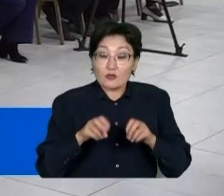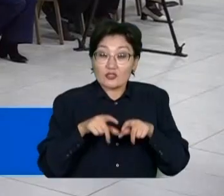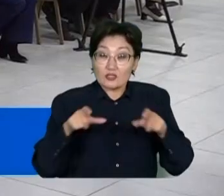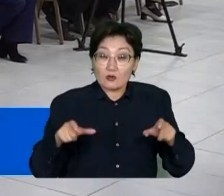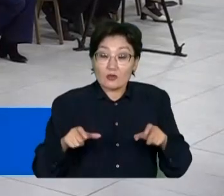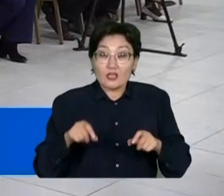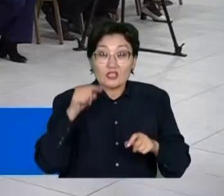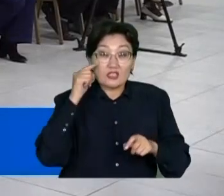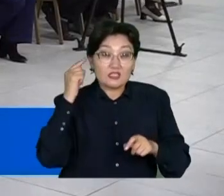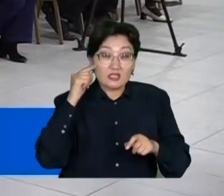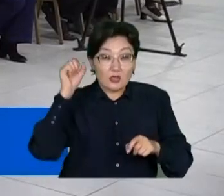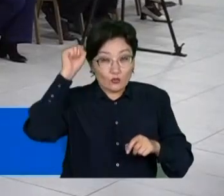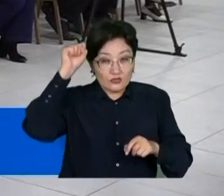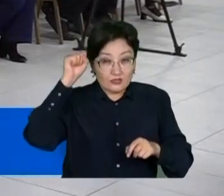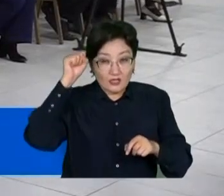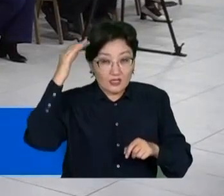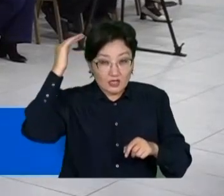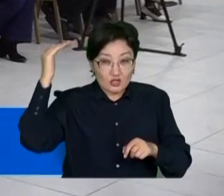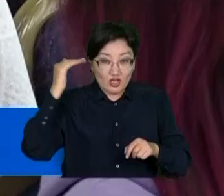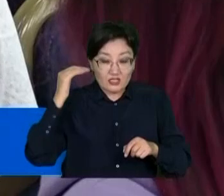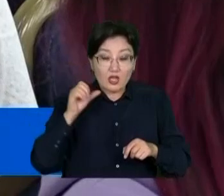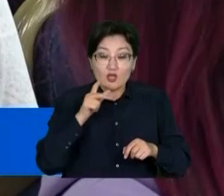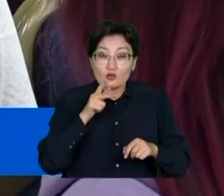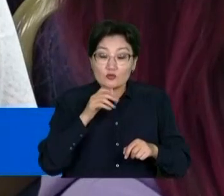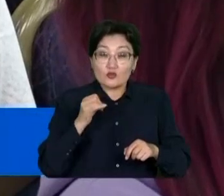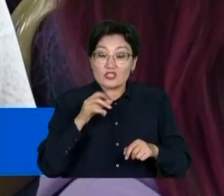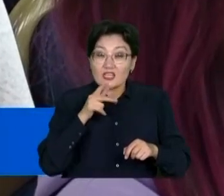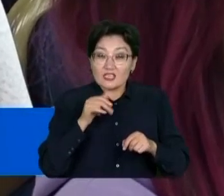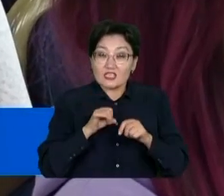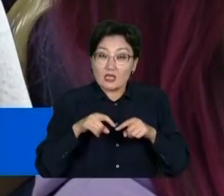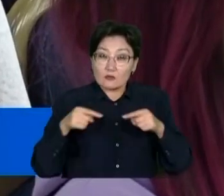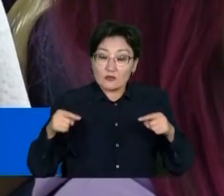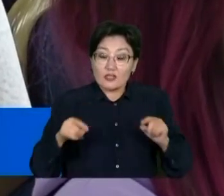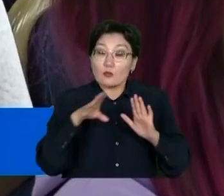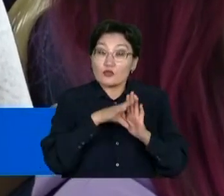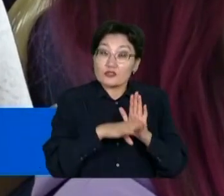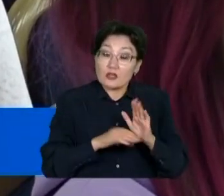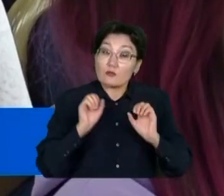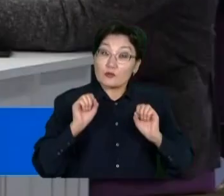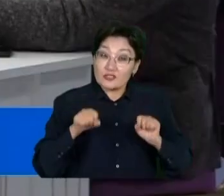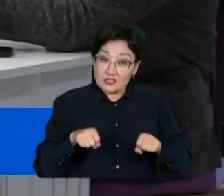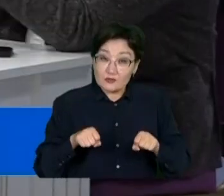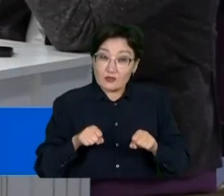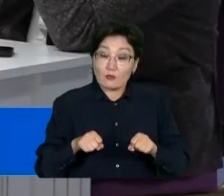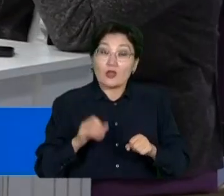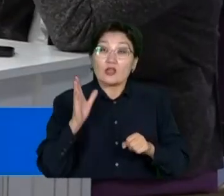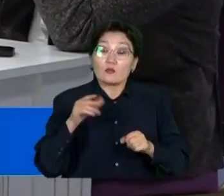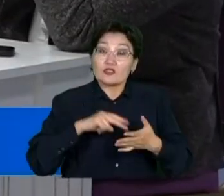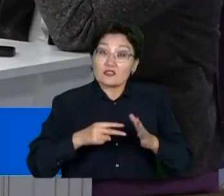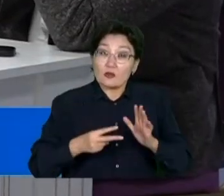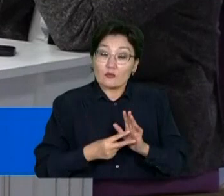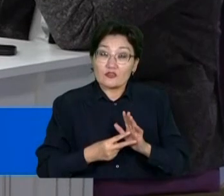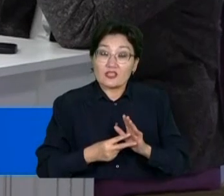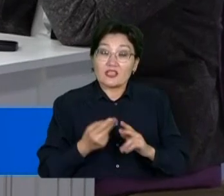из Кыргызстана, Узбекистана, Таджикистана, Южной Кореи и так далее. На повестке дня возможности и предстоящие планы